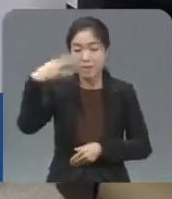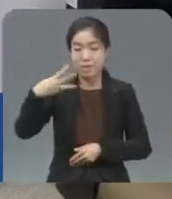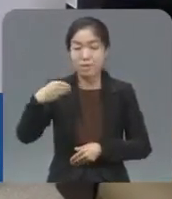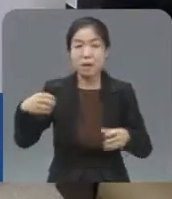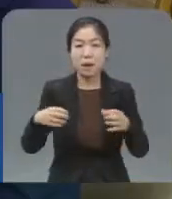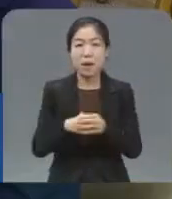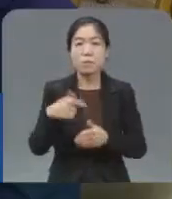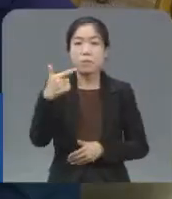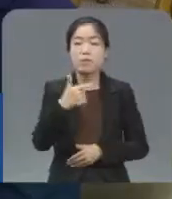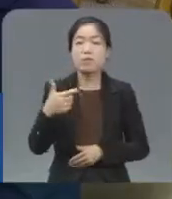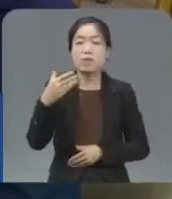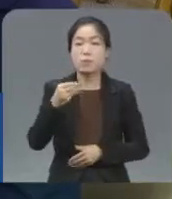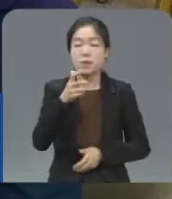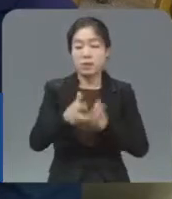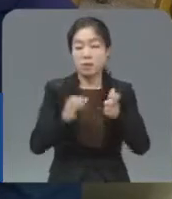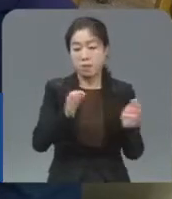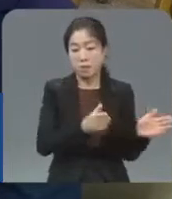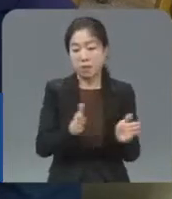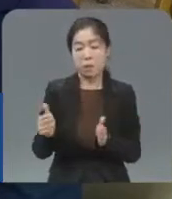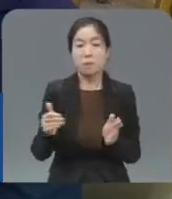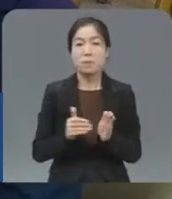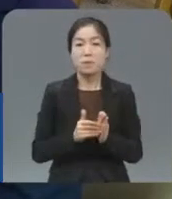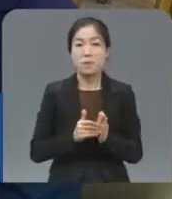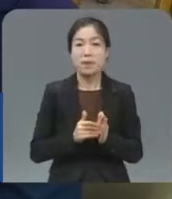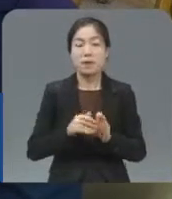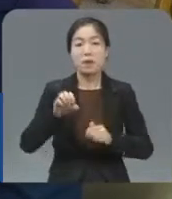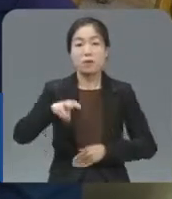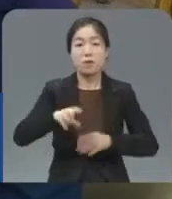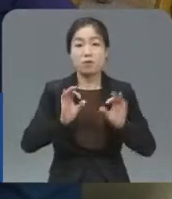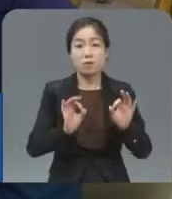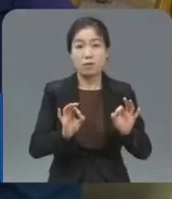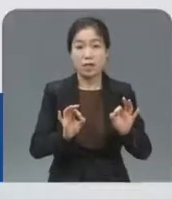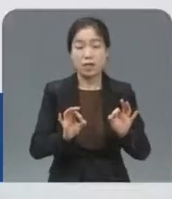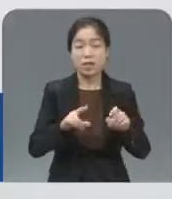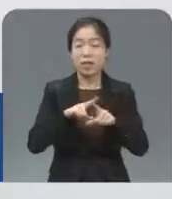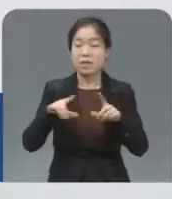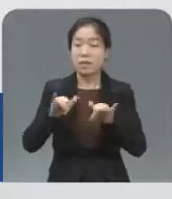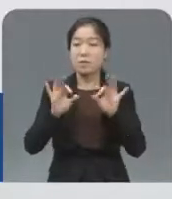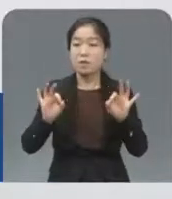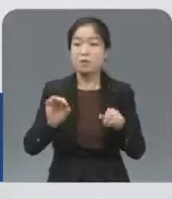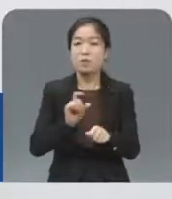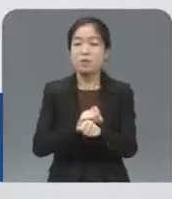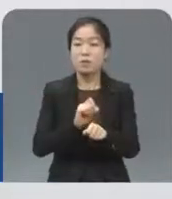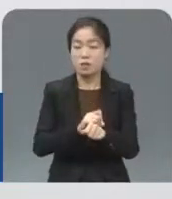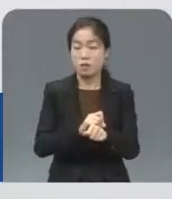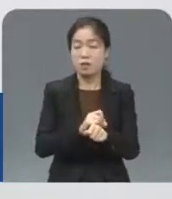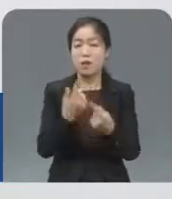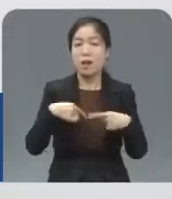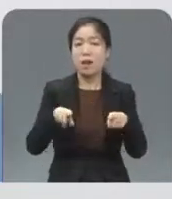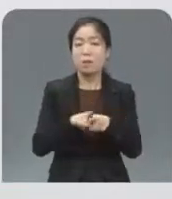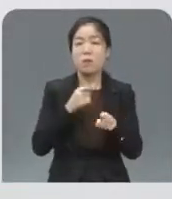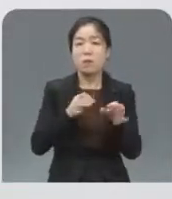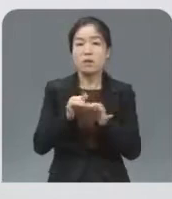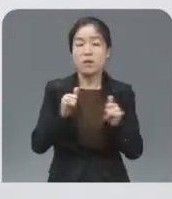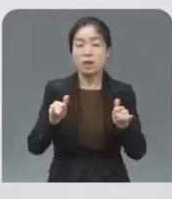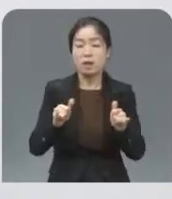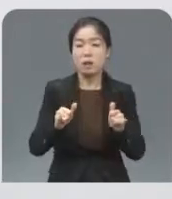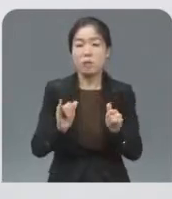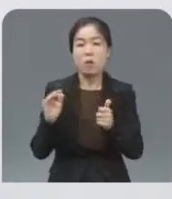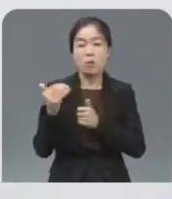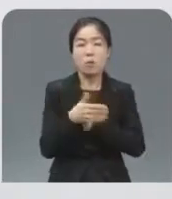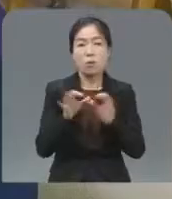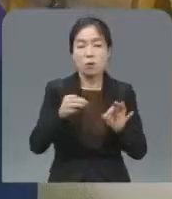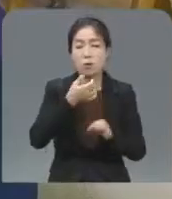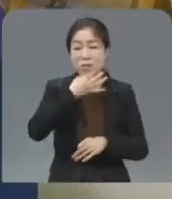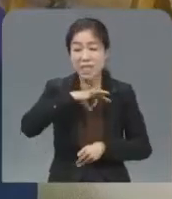모두 6000만원의 사업비를 확보 하고 광주은행 과 서민 금융 진 응원과 함께 소상공인 서민 포용 금융이